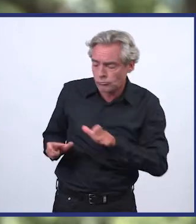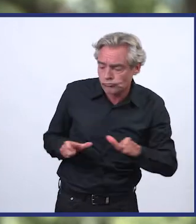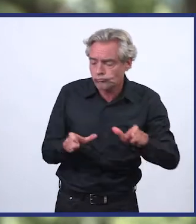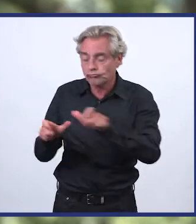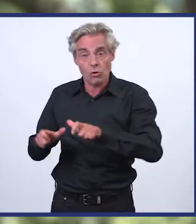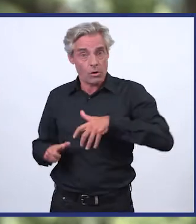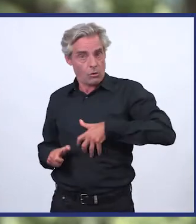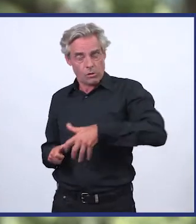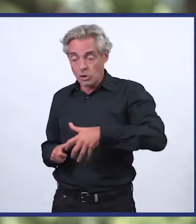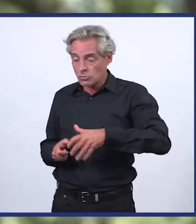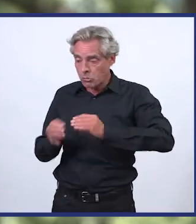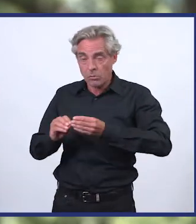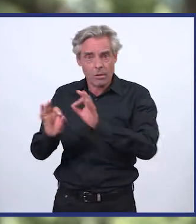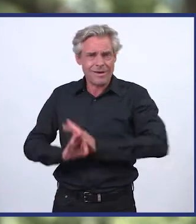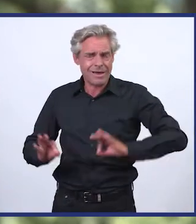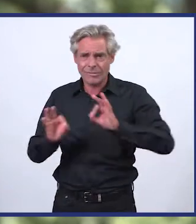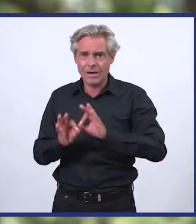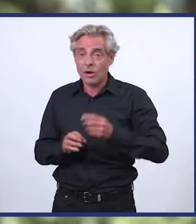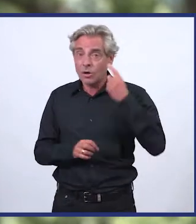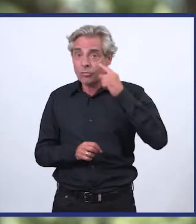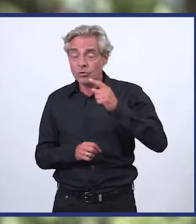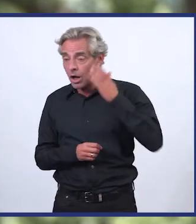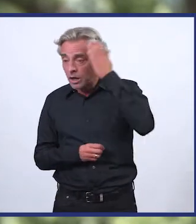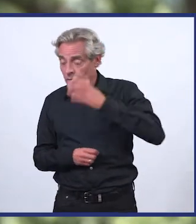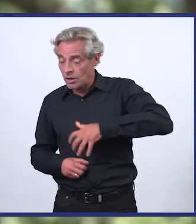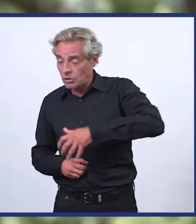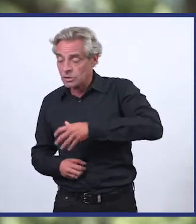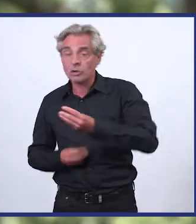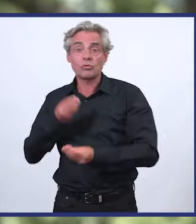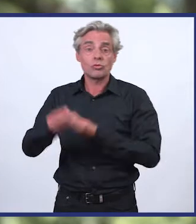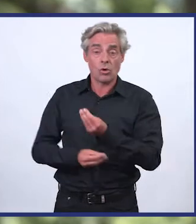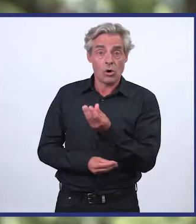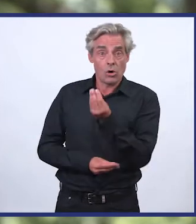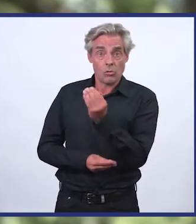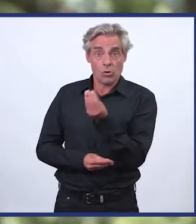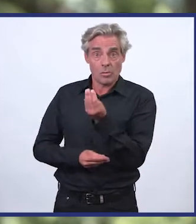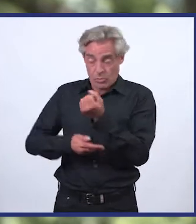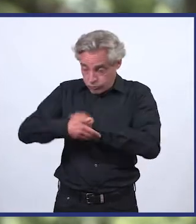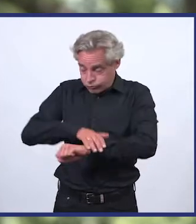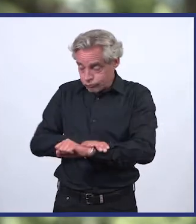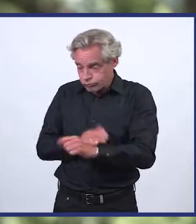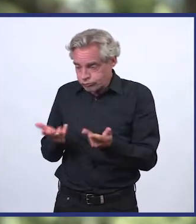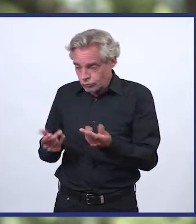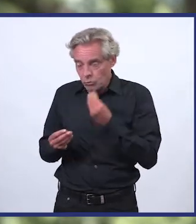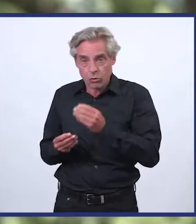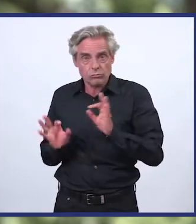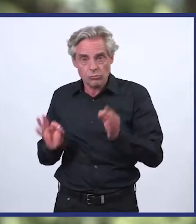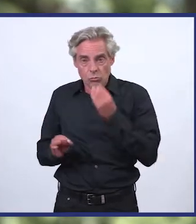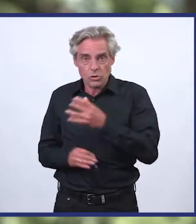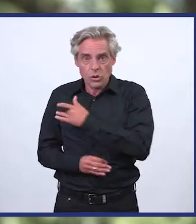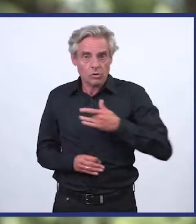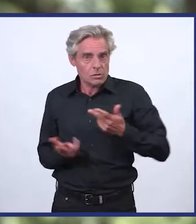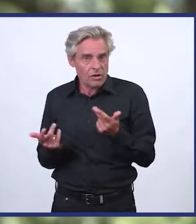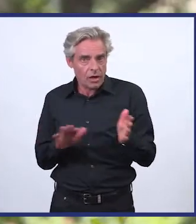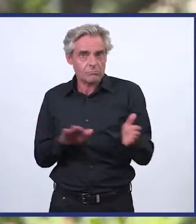animaux, lors de grossesse, n'avaient aucun souci ni pour la femelle gestante, ni pour